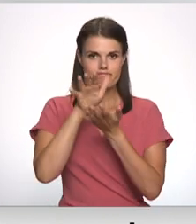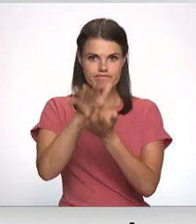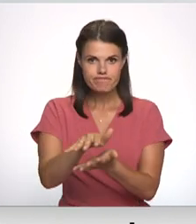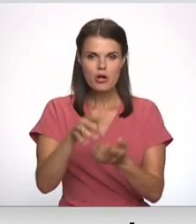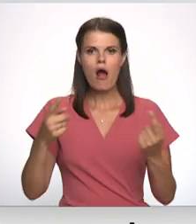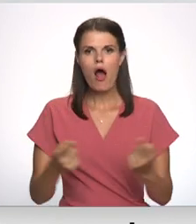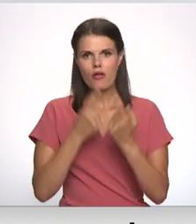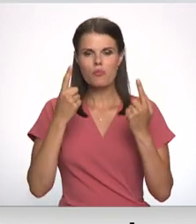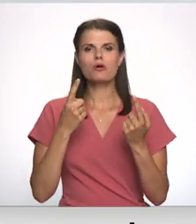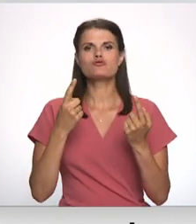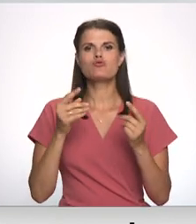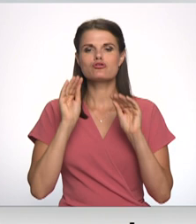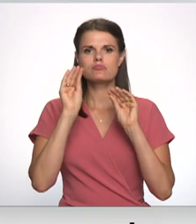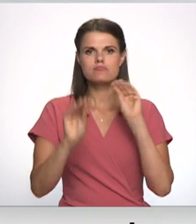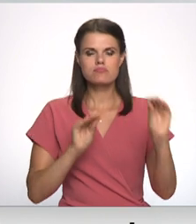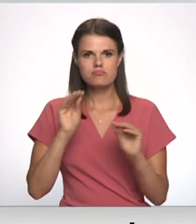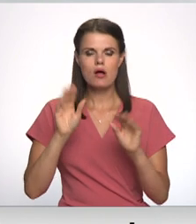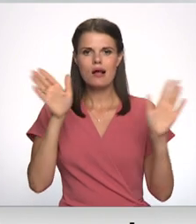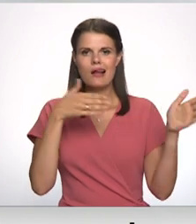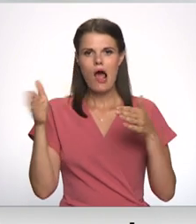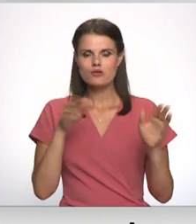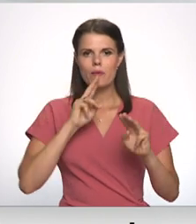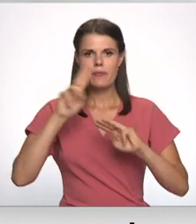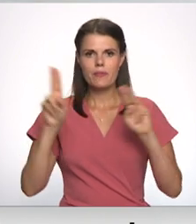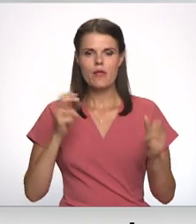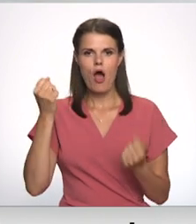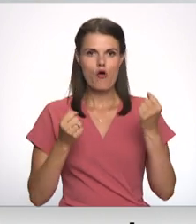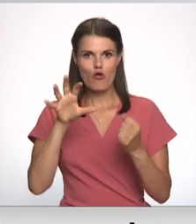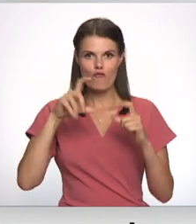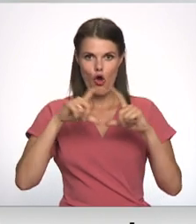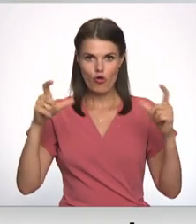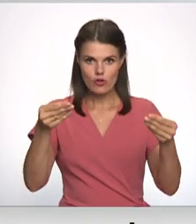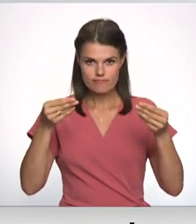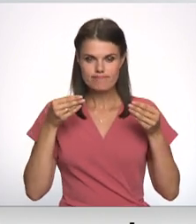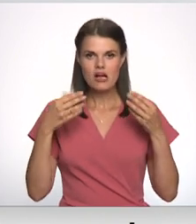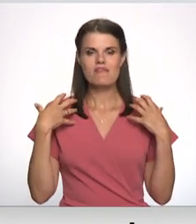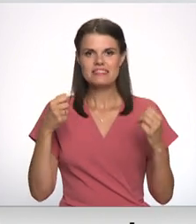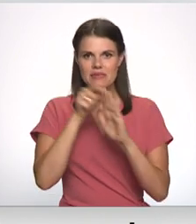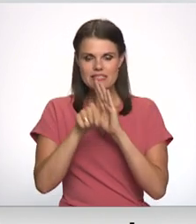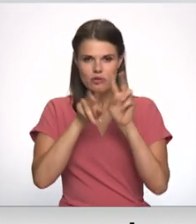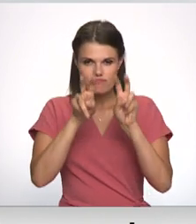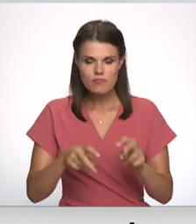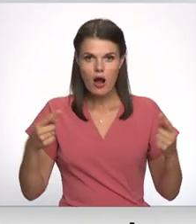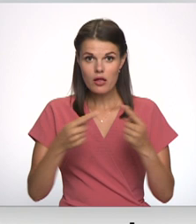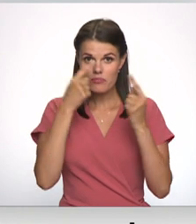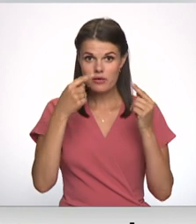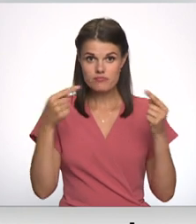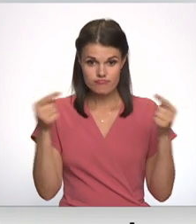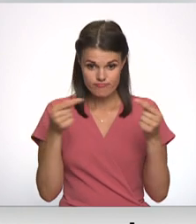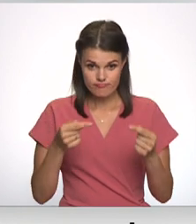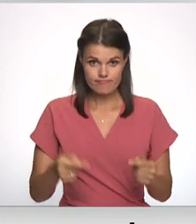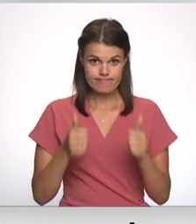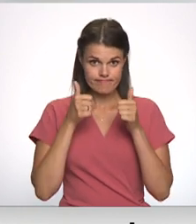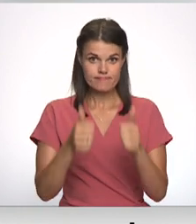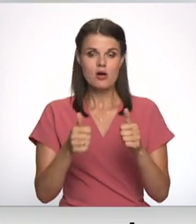skaitā atbilstoši aprīkot, krāsot, aplīmēt auto foto. Veselības inspekcija pārbauda atbilstību noteiktiem standartiem. Ja viss atbilst,